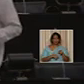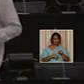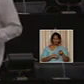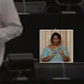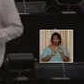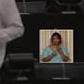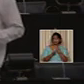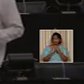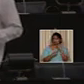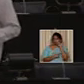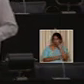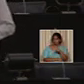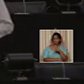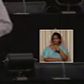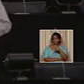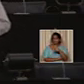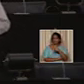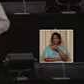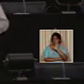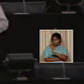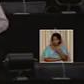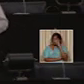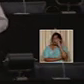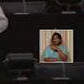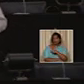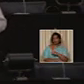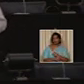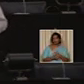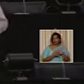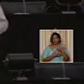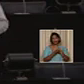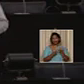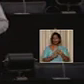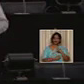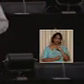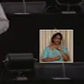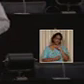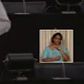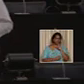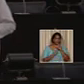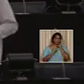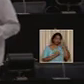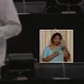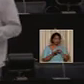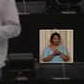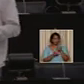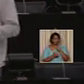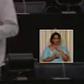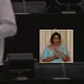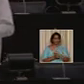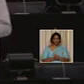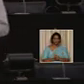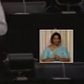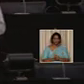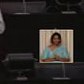නැහැ යම් පරීක්ෂණයක් පවත්වන්න බලන්න ඒ ගැන එහෙම හිටියද නැද්ද කියන එක කියලා වාර්තාවක් ගන්න කියලා මම ඔබතුමාගෙන් මේ ඉදිරි අනාගතය සඳහා ඉල්ලා සිටිනවා.